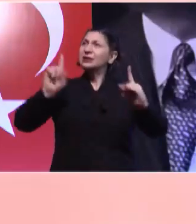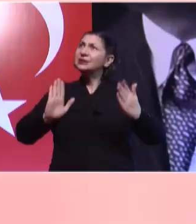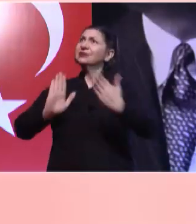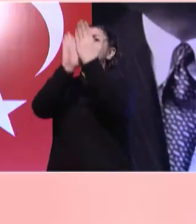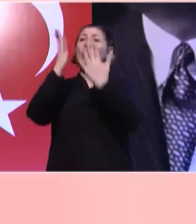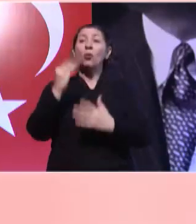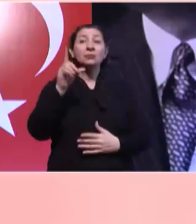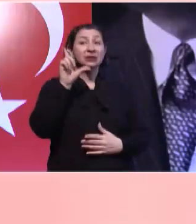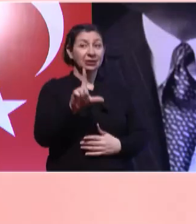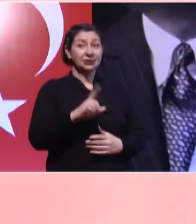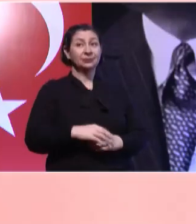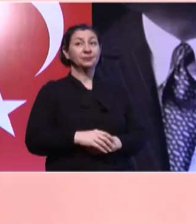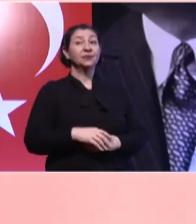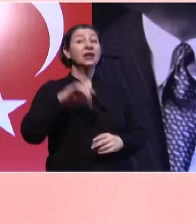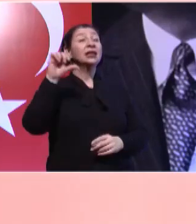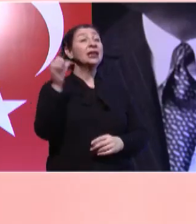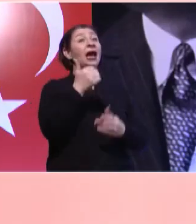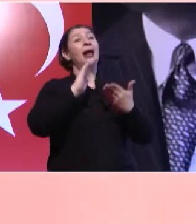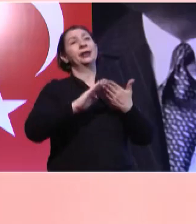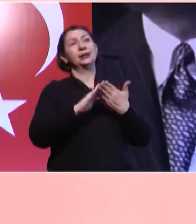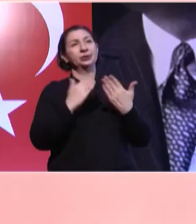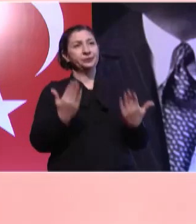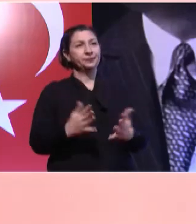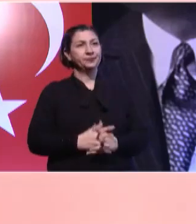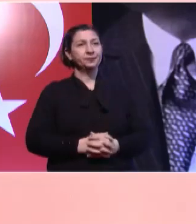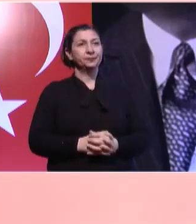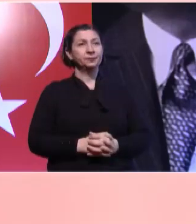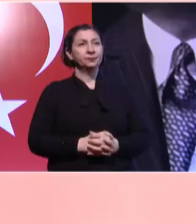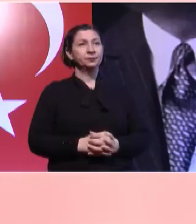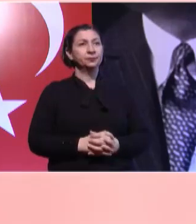etmeliyiz. Değerli arkadaşlarım,